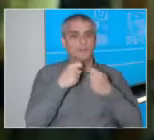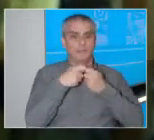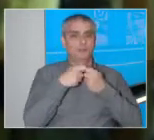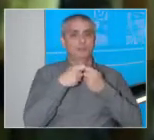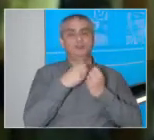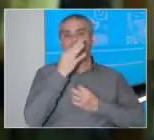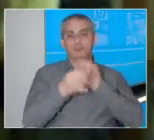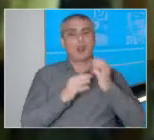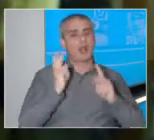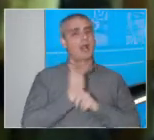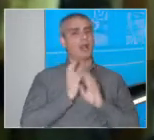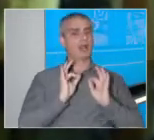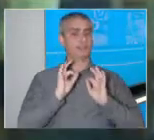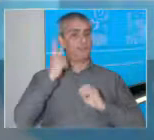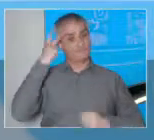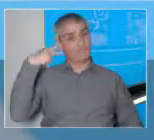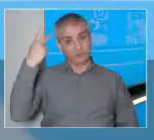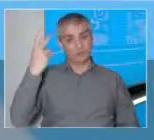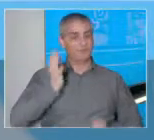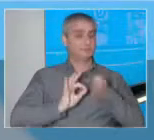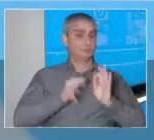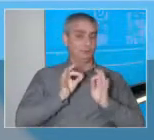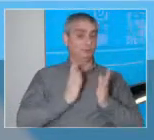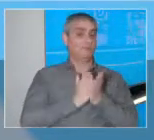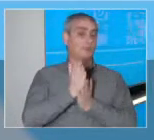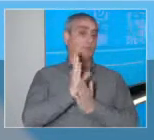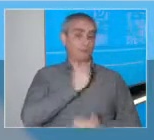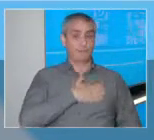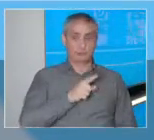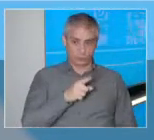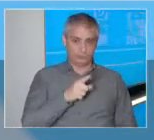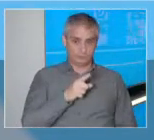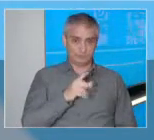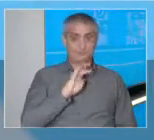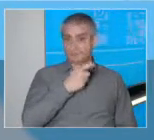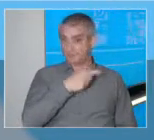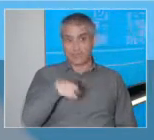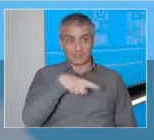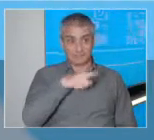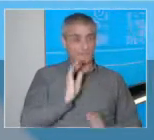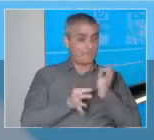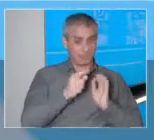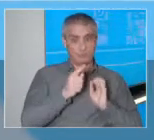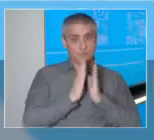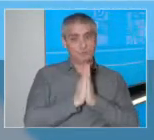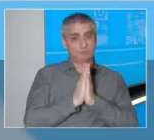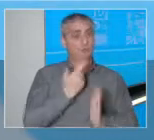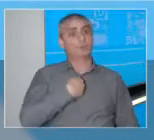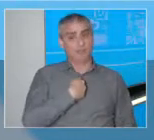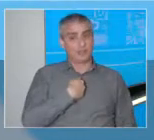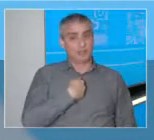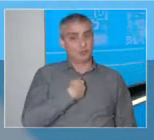השאלה הקלאסית, הפילוסופית, המשפטית והמוסרית, אם אתה רוצה, האם אתם, הפרקליטות, מבקשים מאיתנו